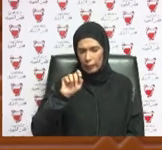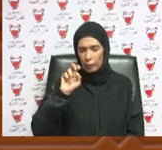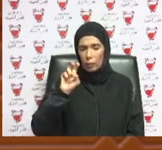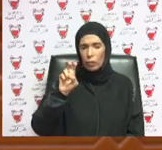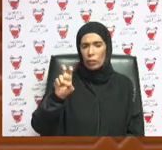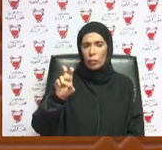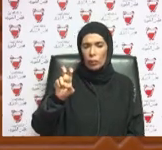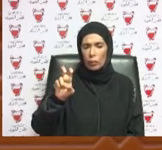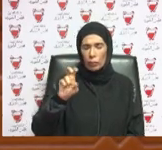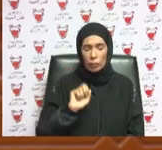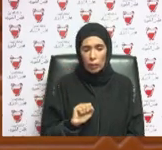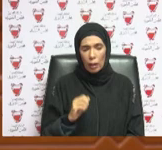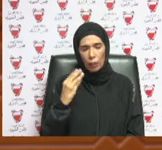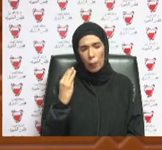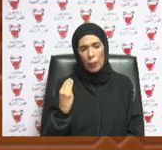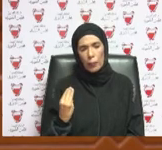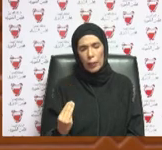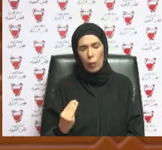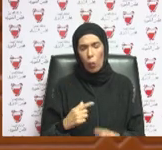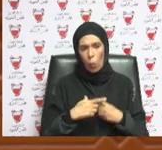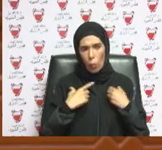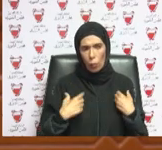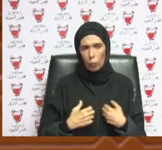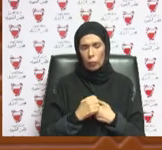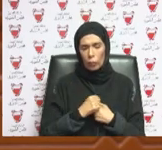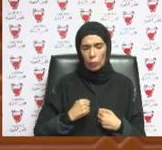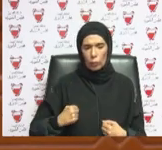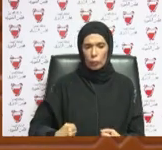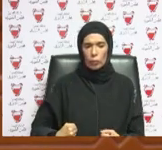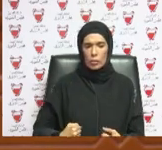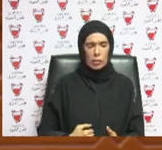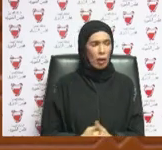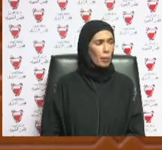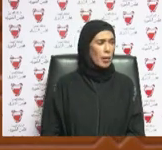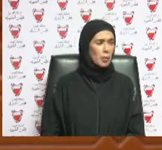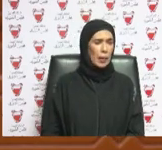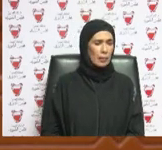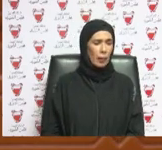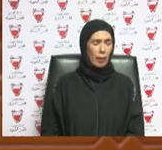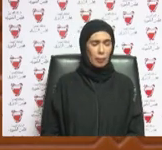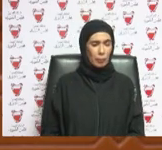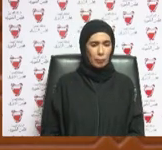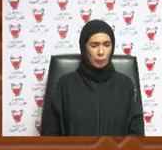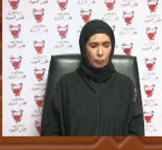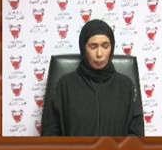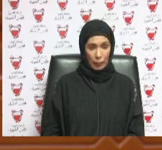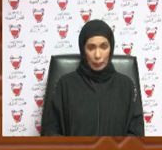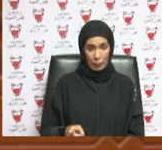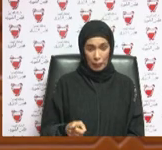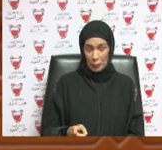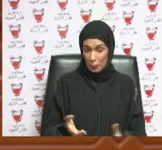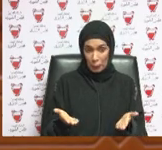ذكراك الطيب في قلوب البحرينيين، وستظل استحقاقات إنجازك